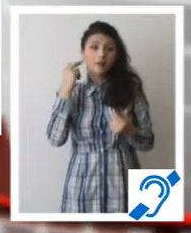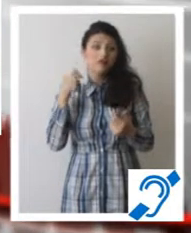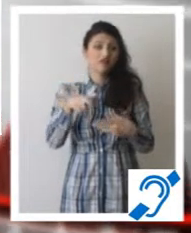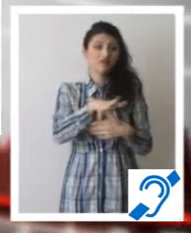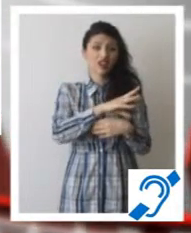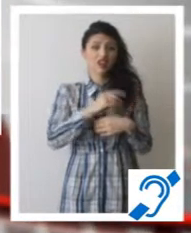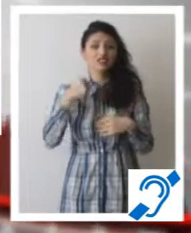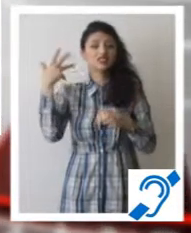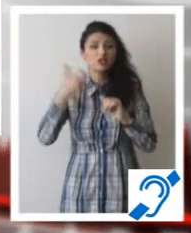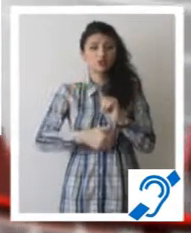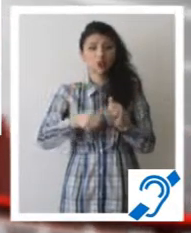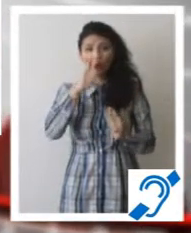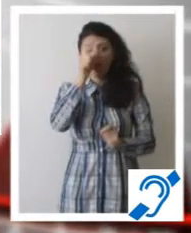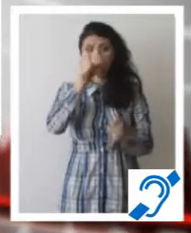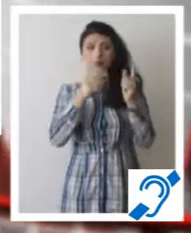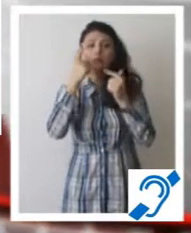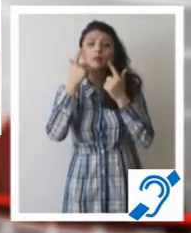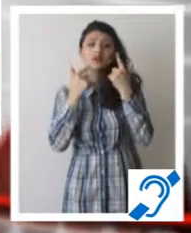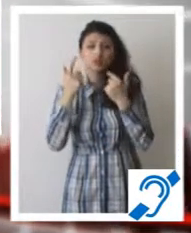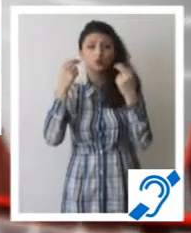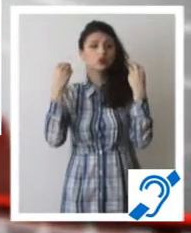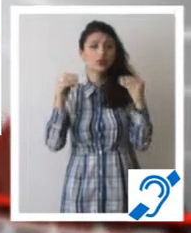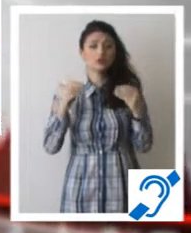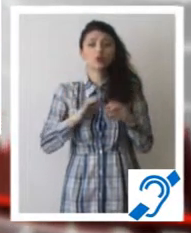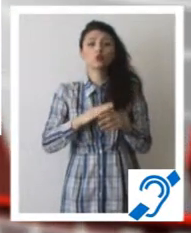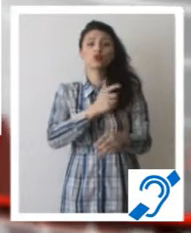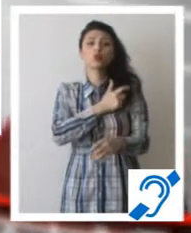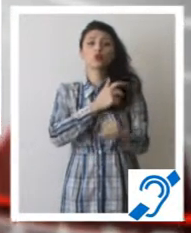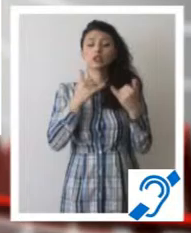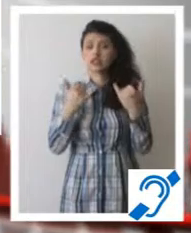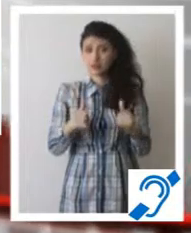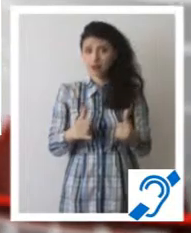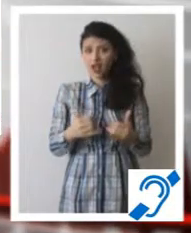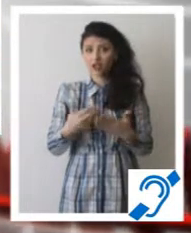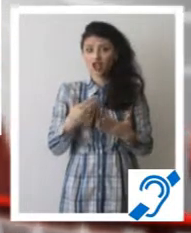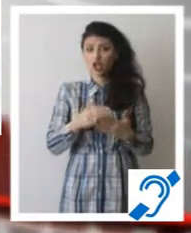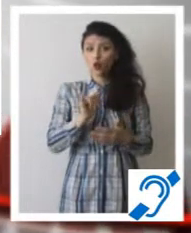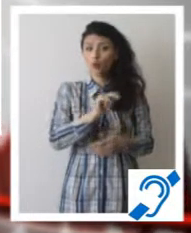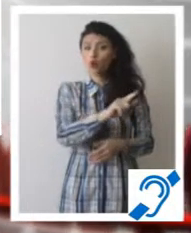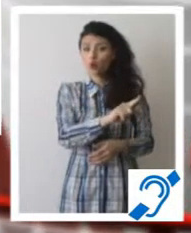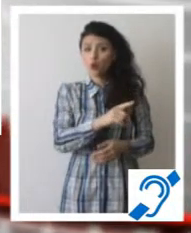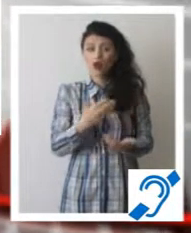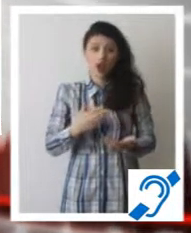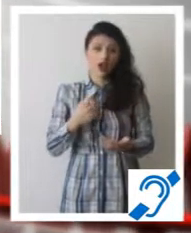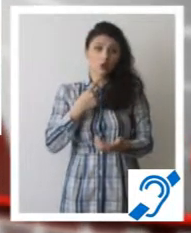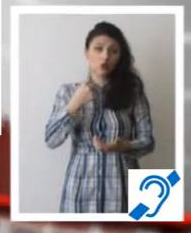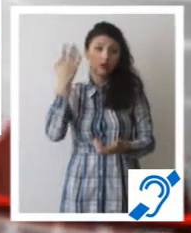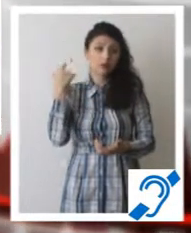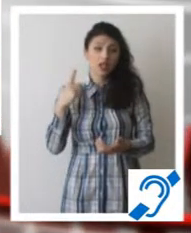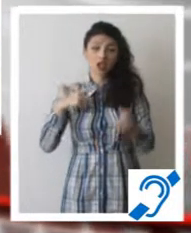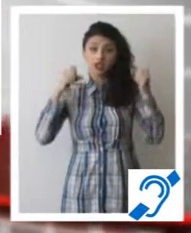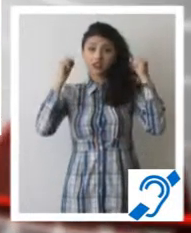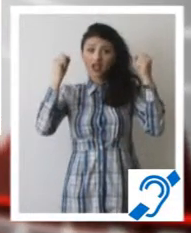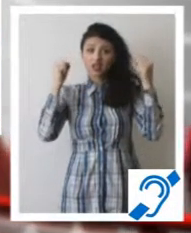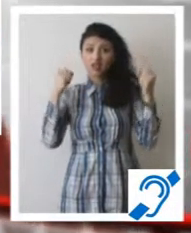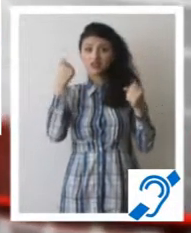este distrusă, oamenii plâng continuu și nu-și explică ce s-a putut întâmpla, de ce copilul lor, care în urmă cu o săptămână era